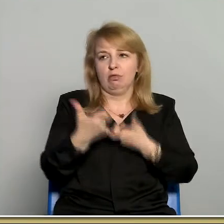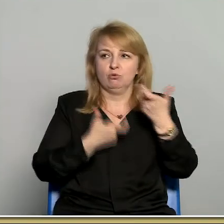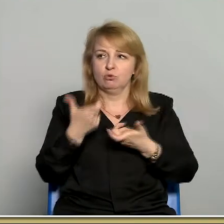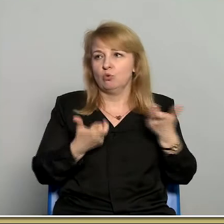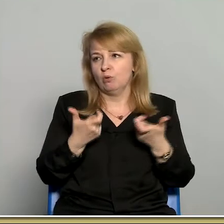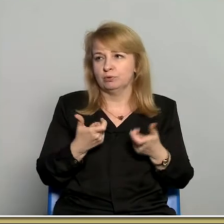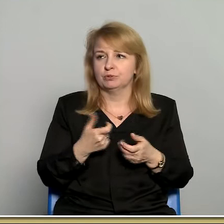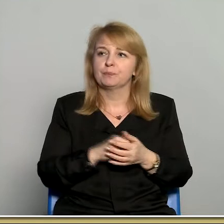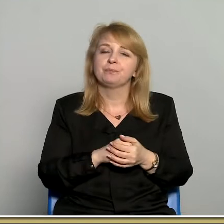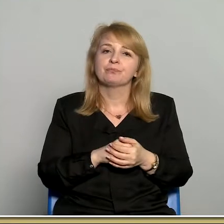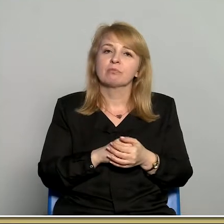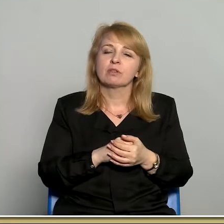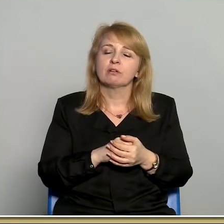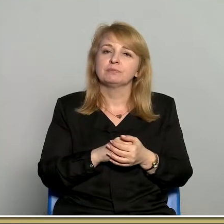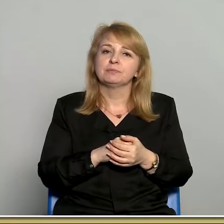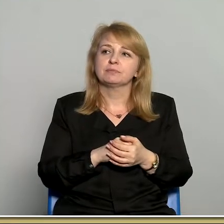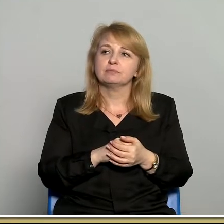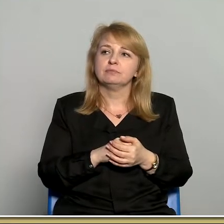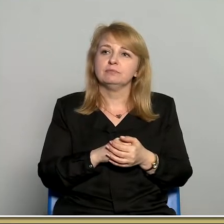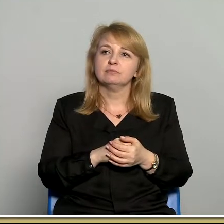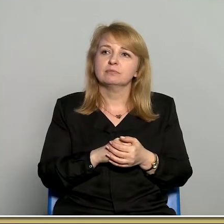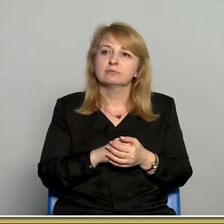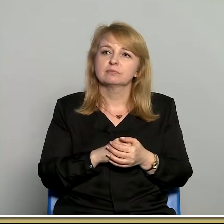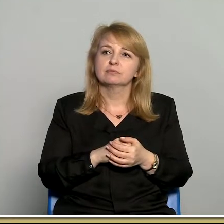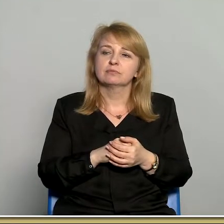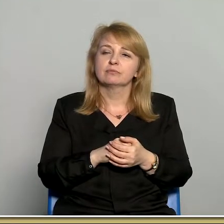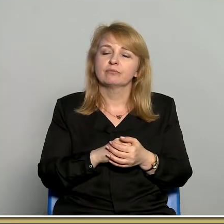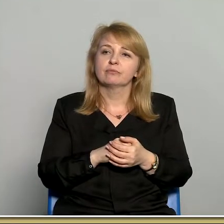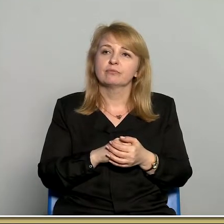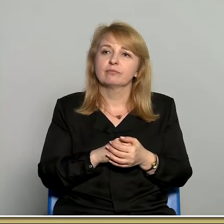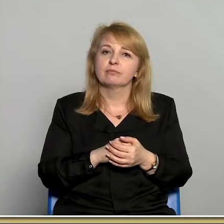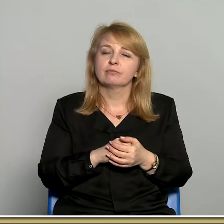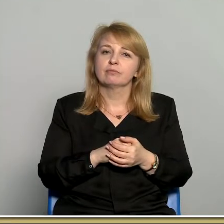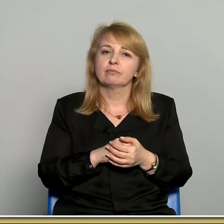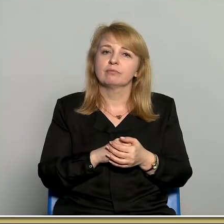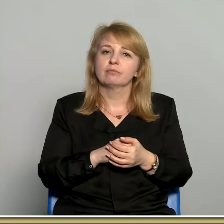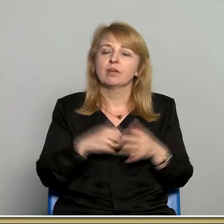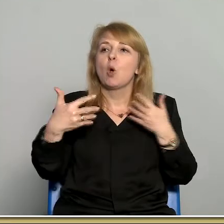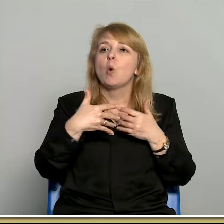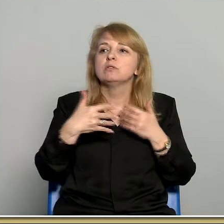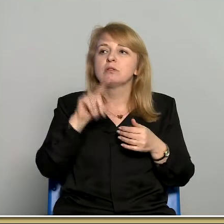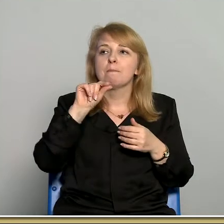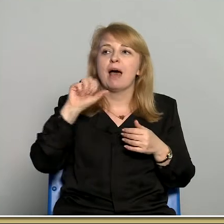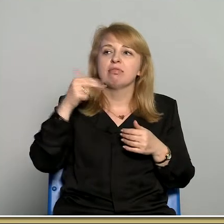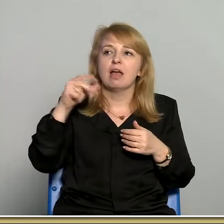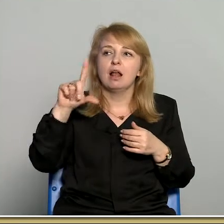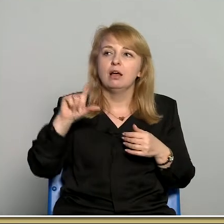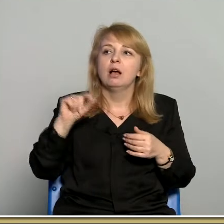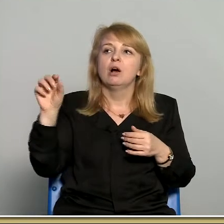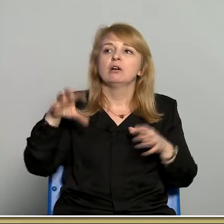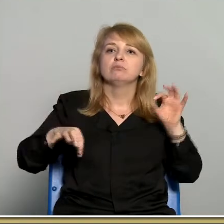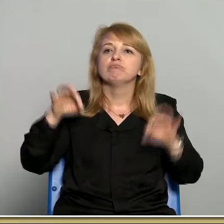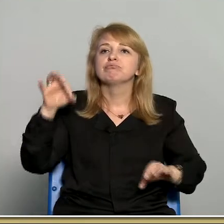subiektywizowanych oceniają dobrze projekty. Ocena panelowa będzie dotyczyć